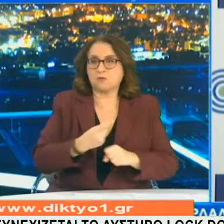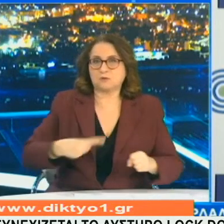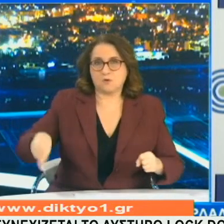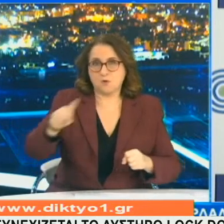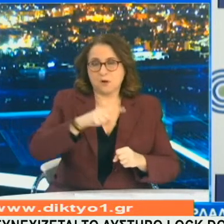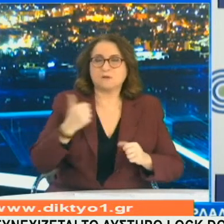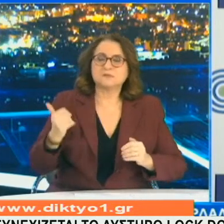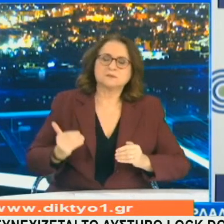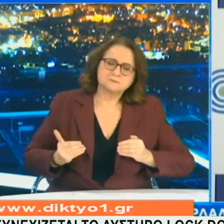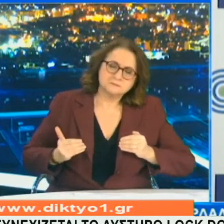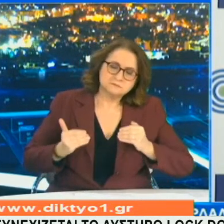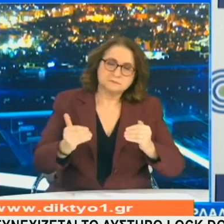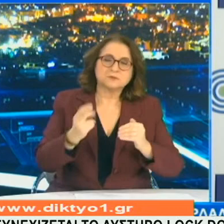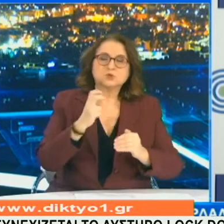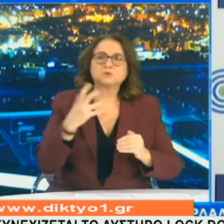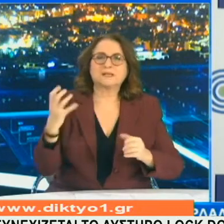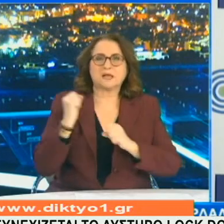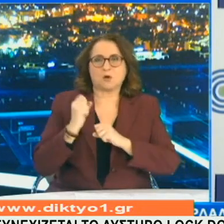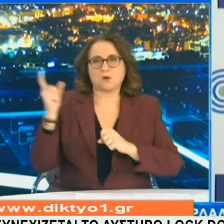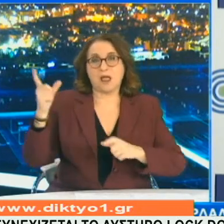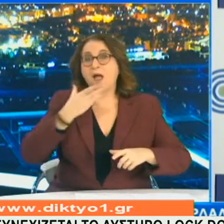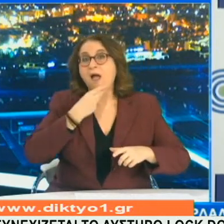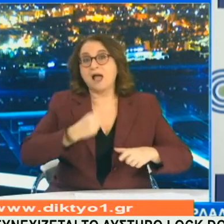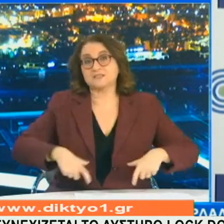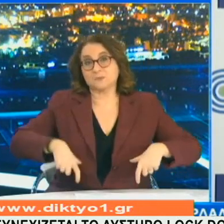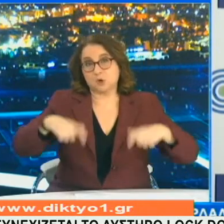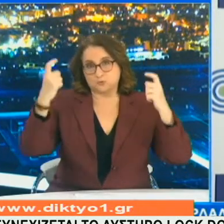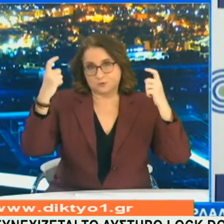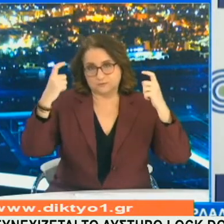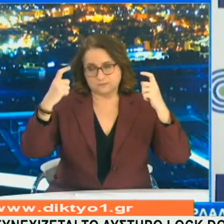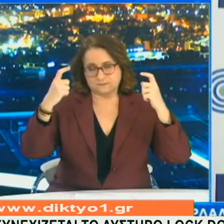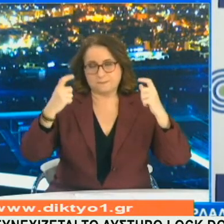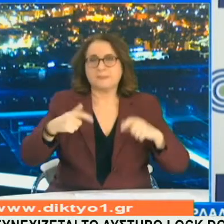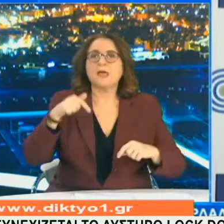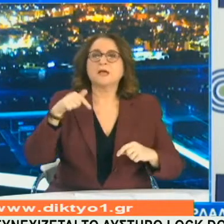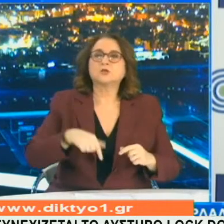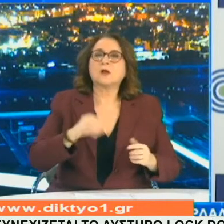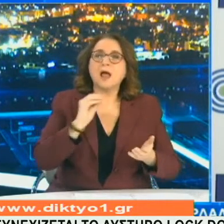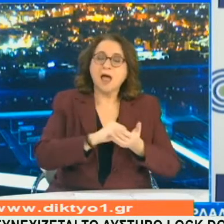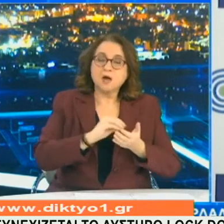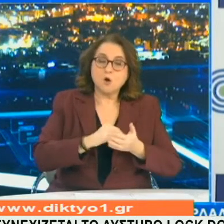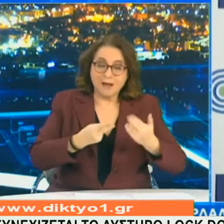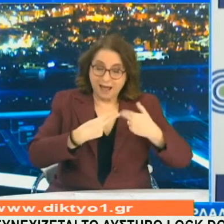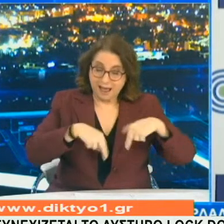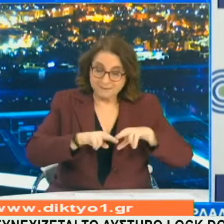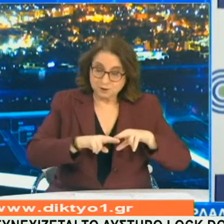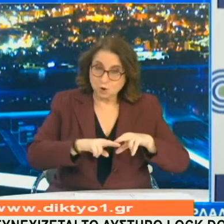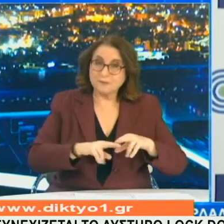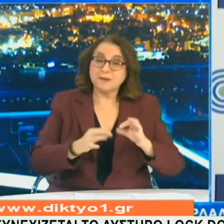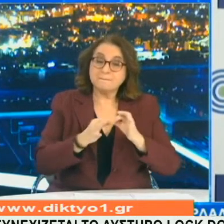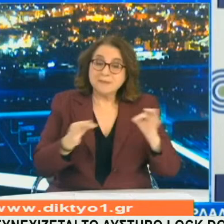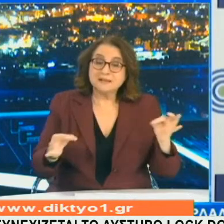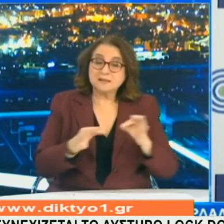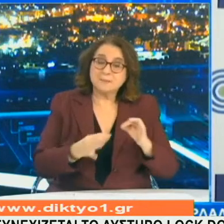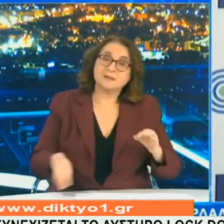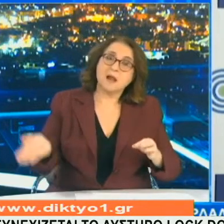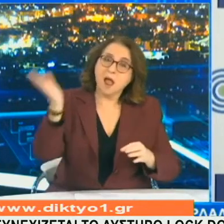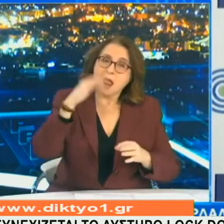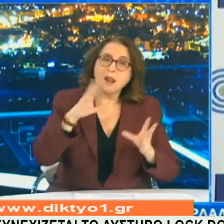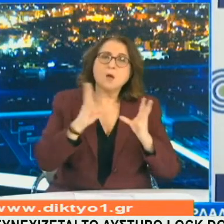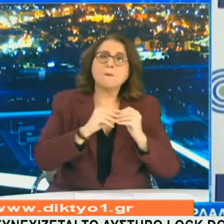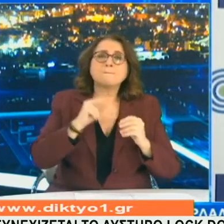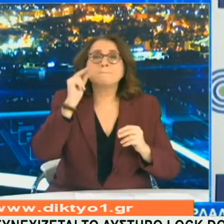Ιανουαρίου. Επιπρόσθετα, η Επιτροπή αποφάσισε τη λήψη επιπλέον περιοριστικών μέτρων για το Δήμο Αχαρνών